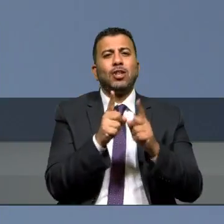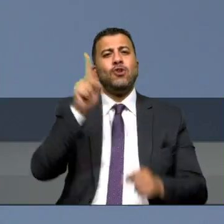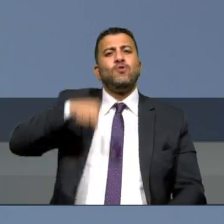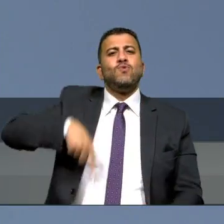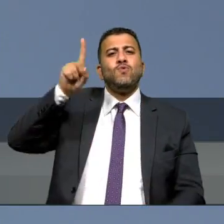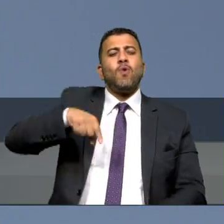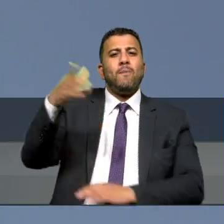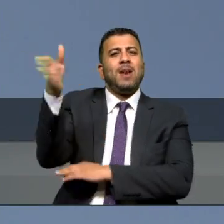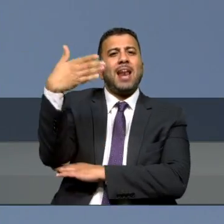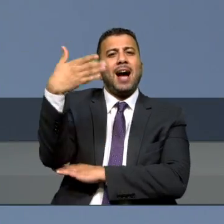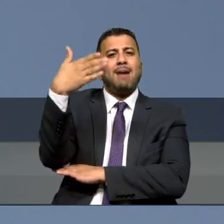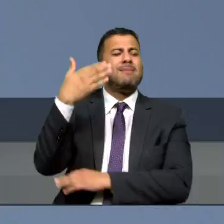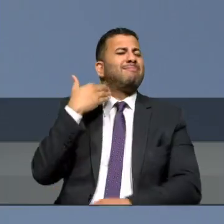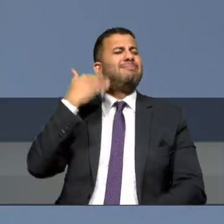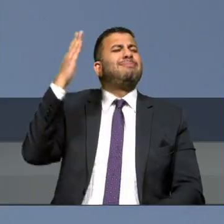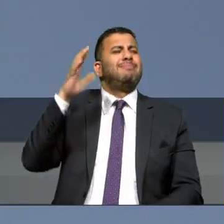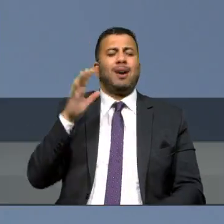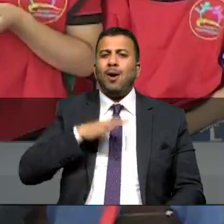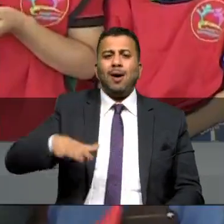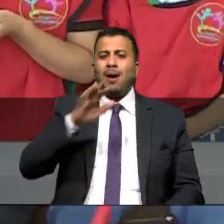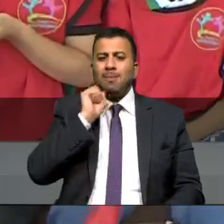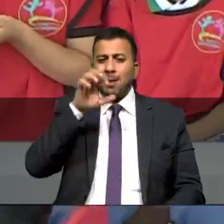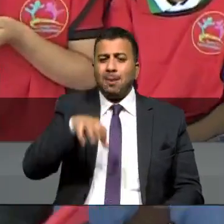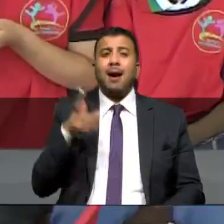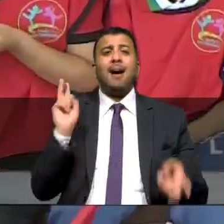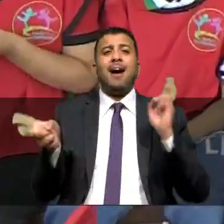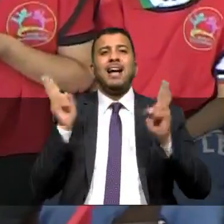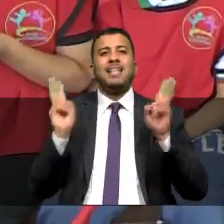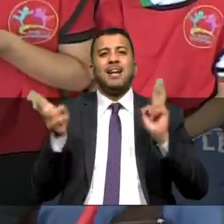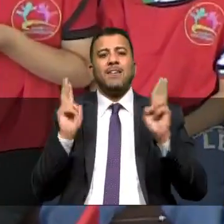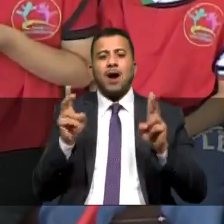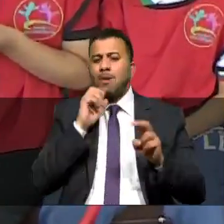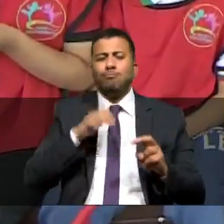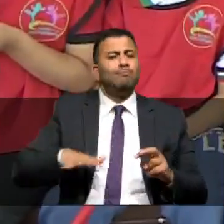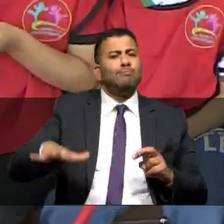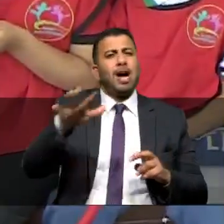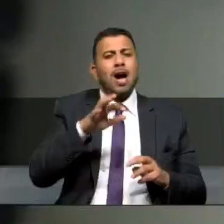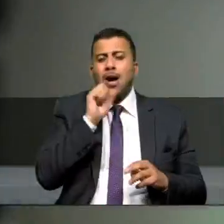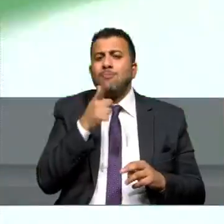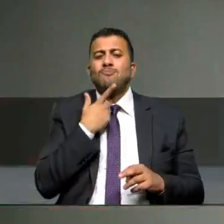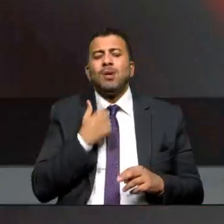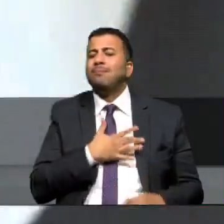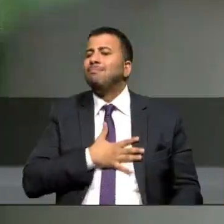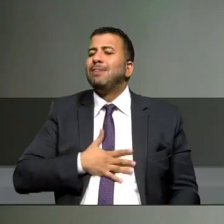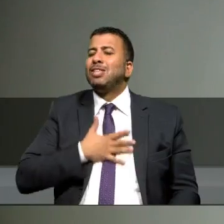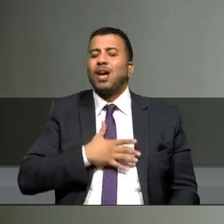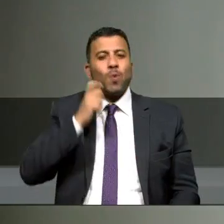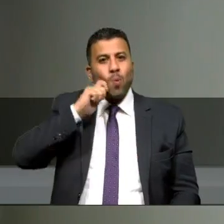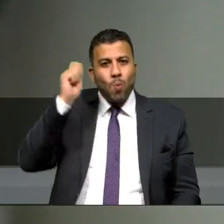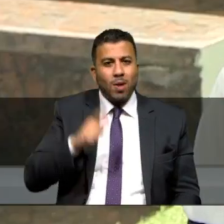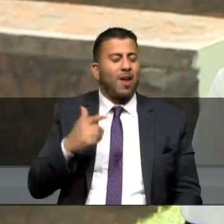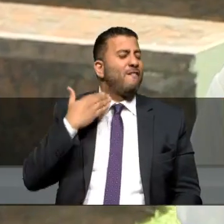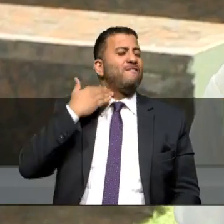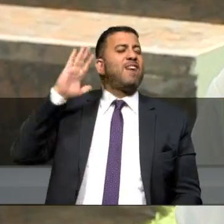عن رفعة وشموخ هذا البلد، والذي يتم الاحتفاء به وسط أجواء تسودها مشاعر الوطنية